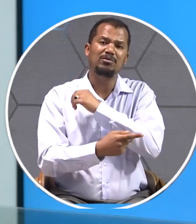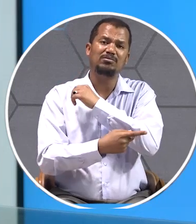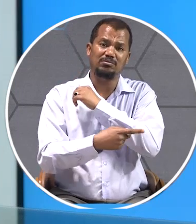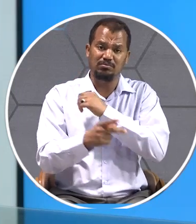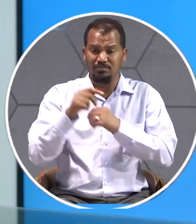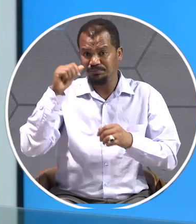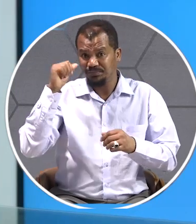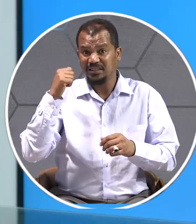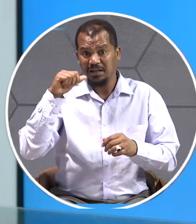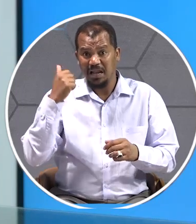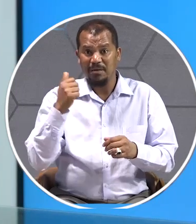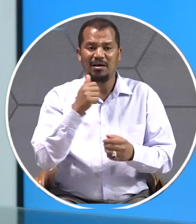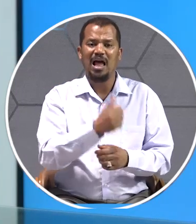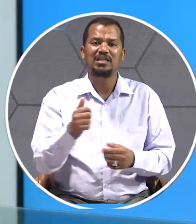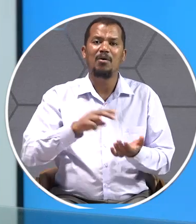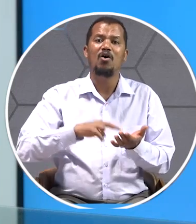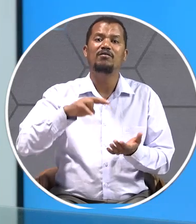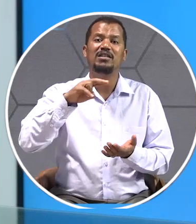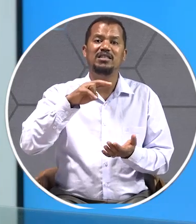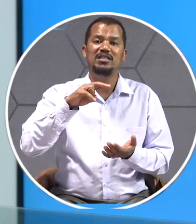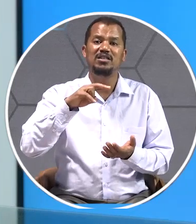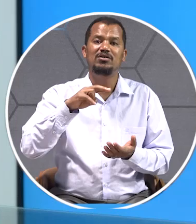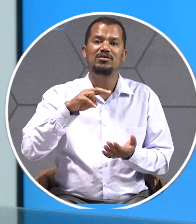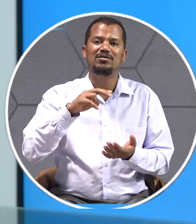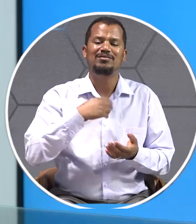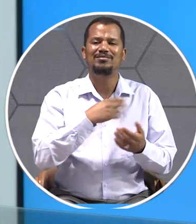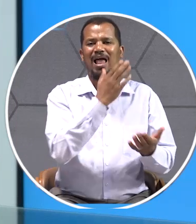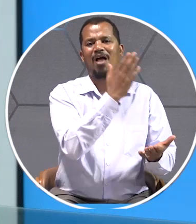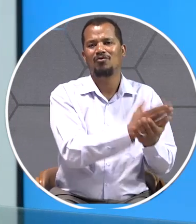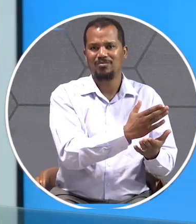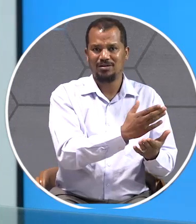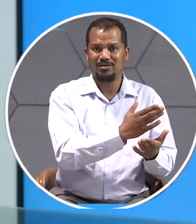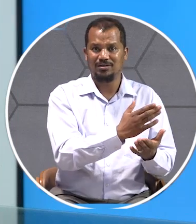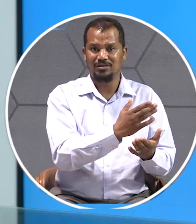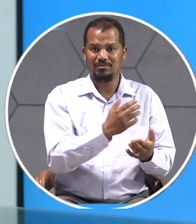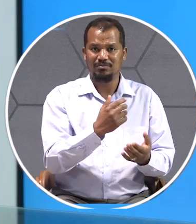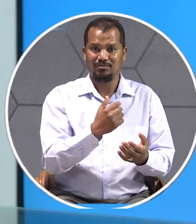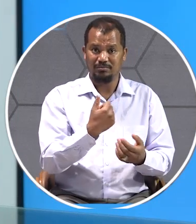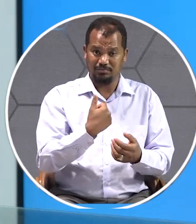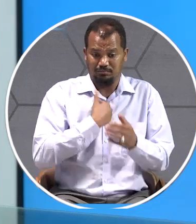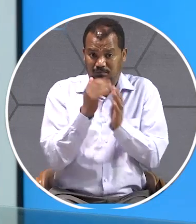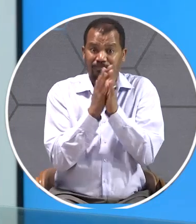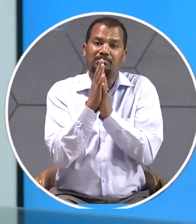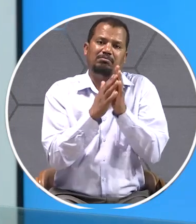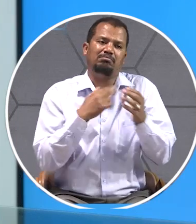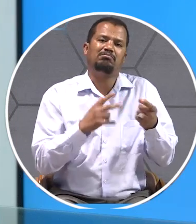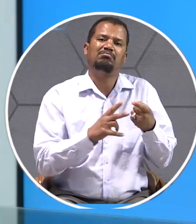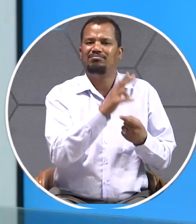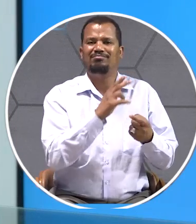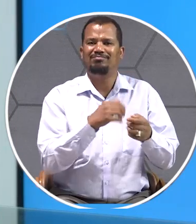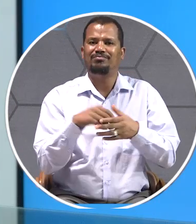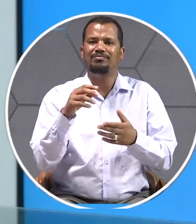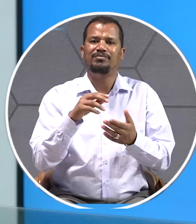ፖለቲካውም ሌላም ነገር ከአዲስ አበባ ዩኒቨርሲቲ ለቀቀ በራስ ፍላጎት ለቀ አዎ ለቀቀኩኝና